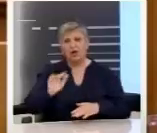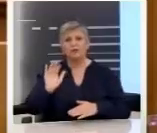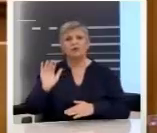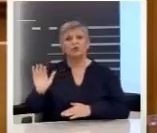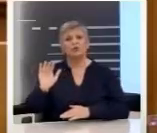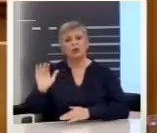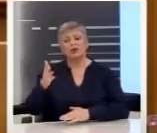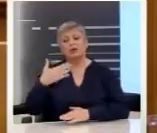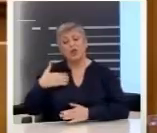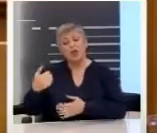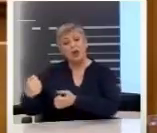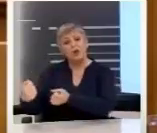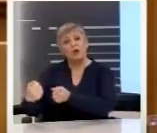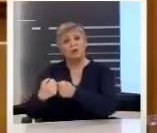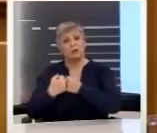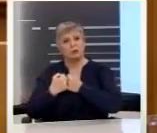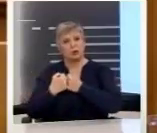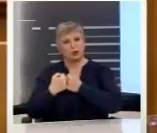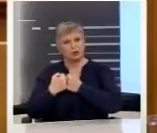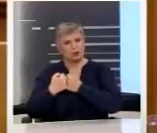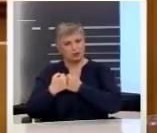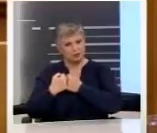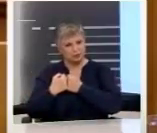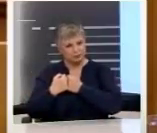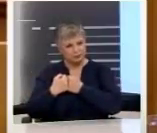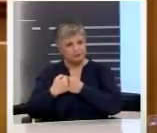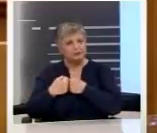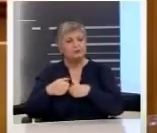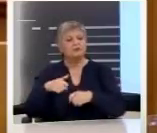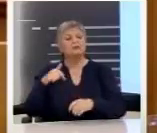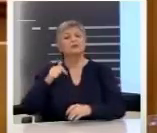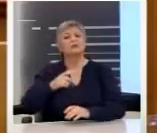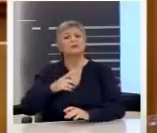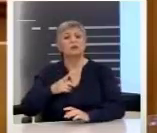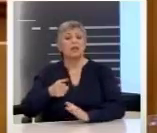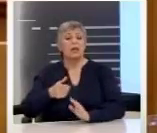Διαβάζω από τη μήνυσή του. Πρέπει να επισημάνω σημείο αυτό